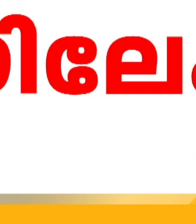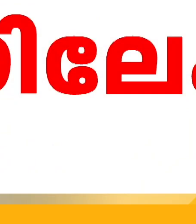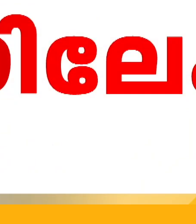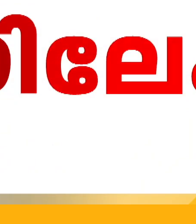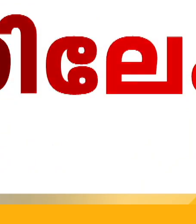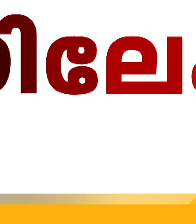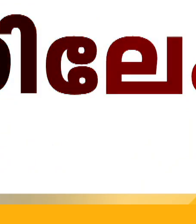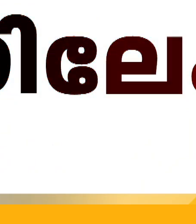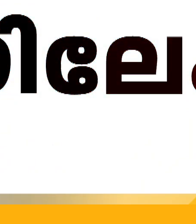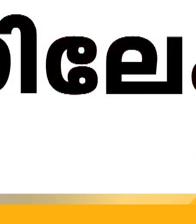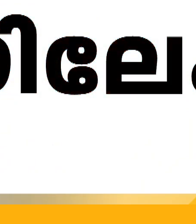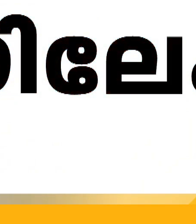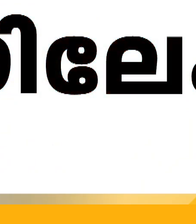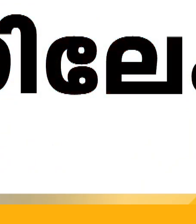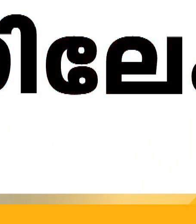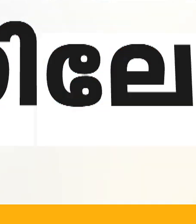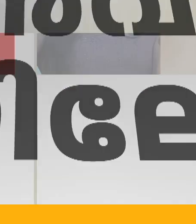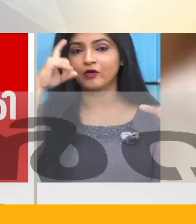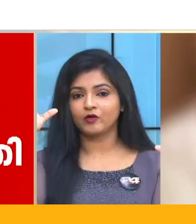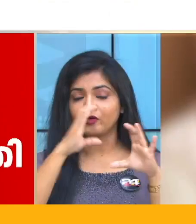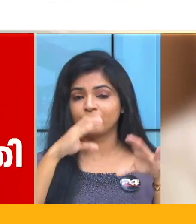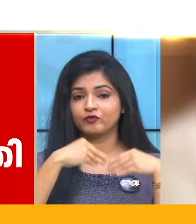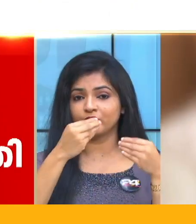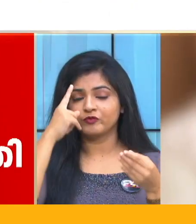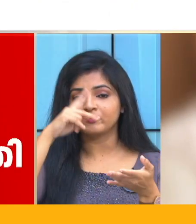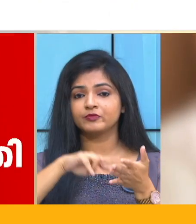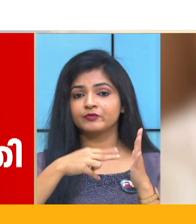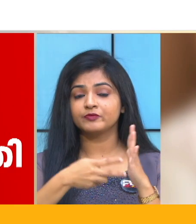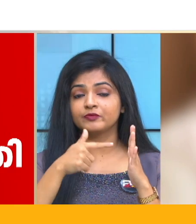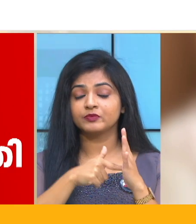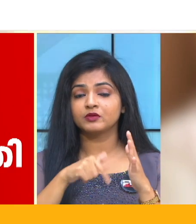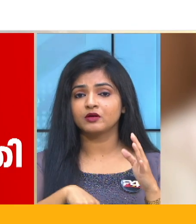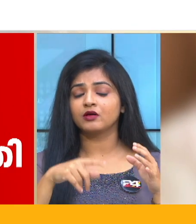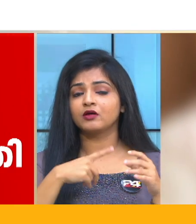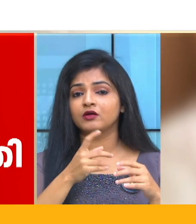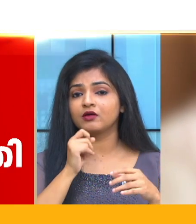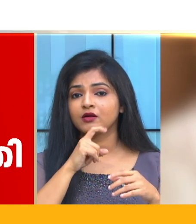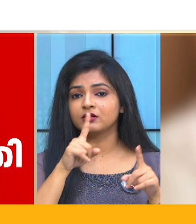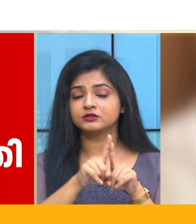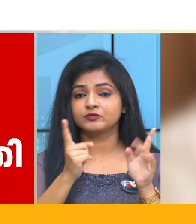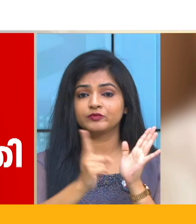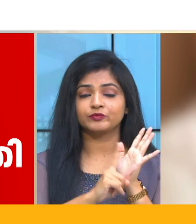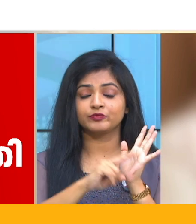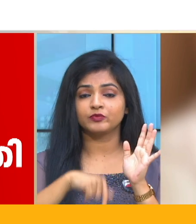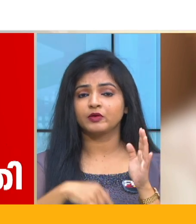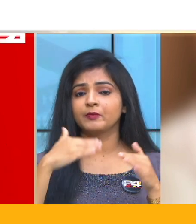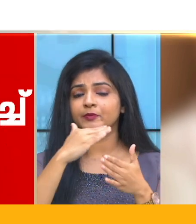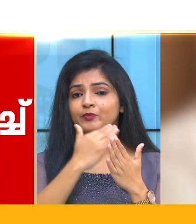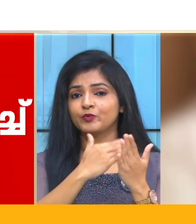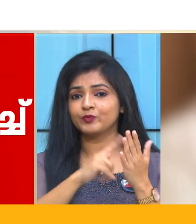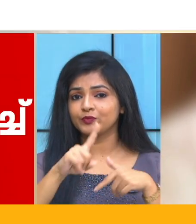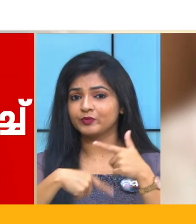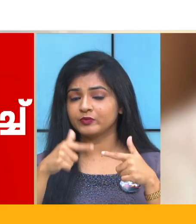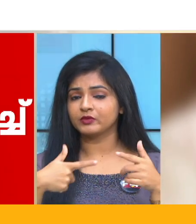ജനസാന്നിധ്യം കുറക്കാൻ കഴിയുമോ എന്ന പരീക്ഷണത്തിന്റെ കൂടെ ഭാഗമാണ് ഈ രീതിയിലുള്ള പ്രചരണം എന്ന് ബഹുമാനപ്പെട്ട കേരളത്തിലെ